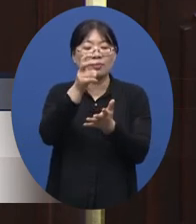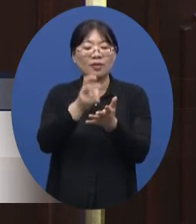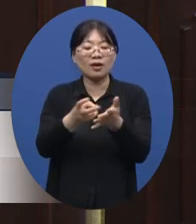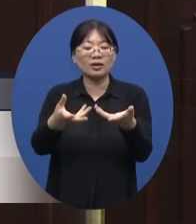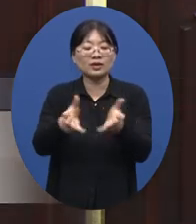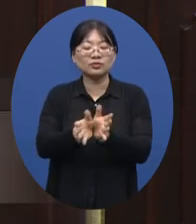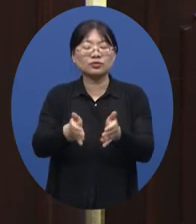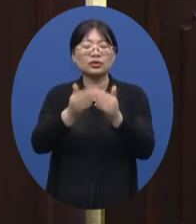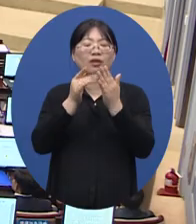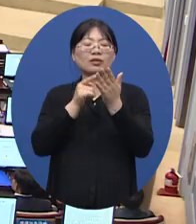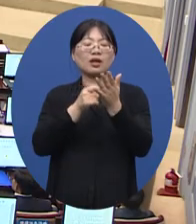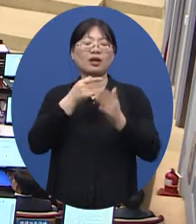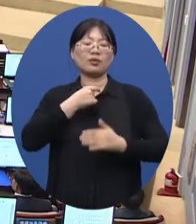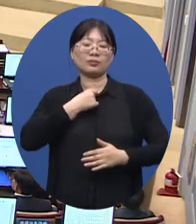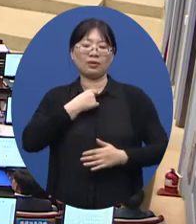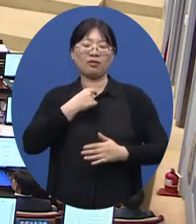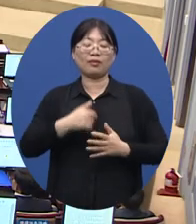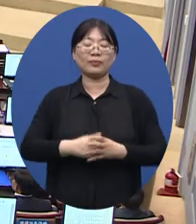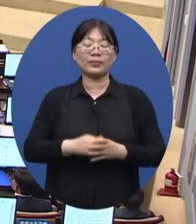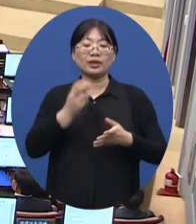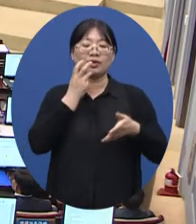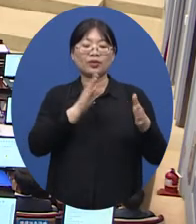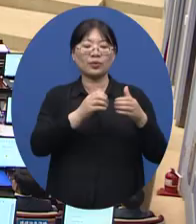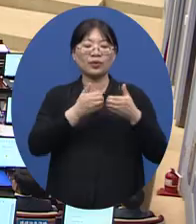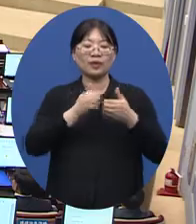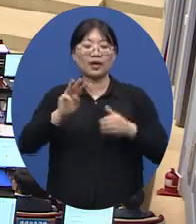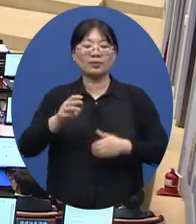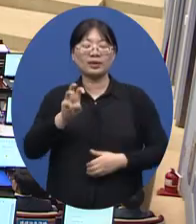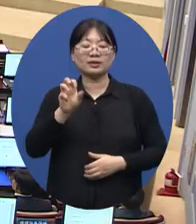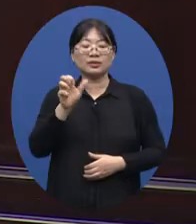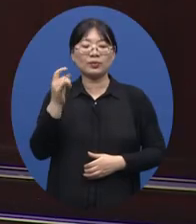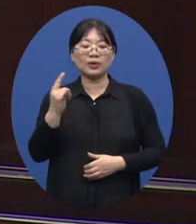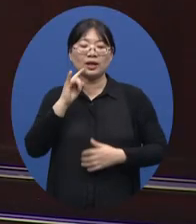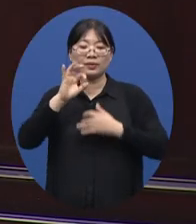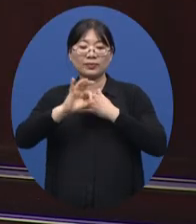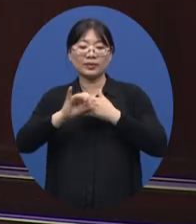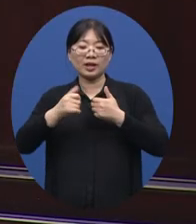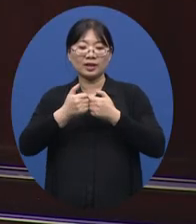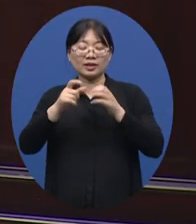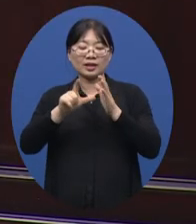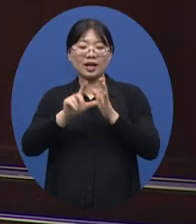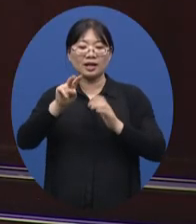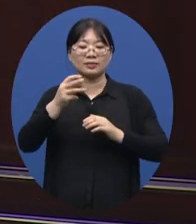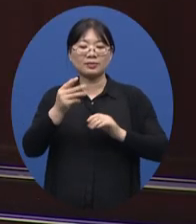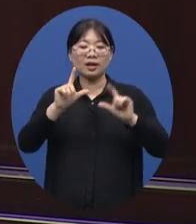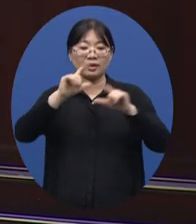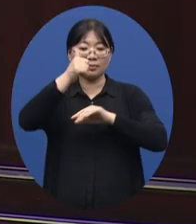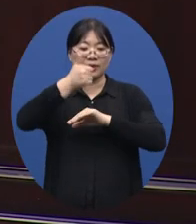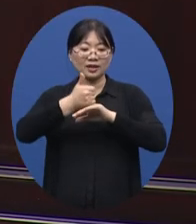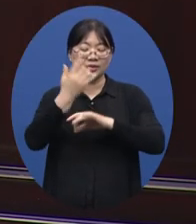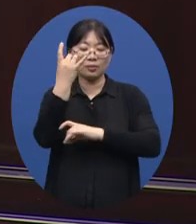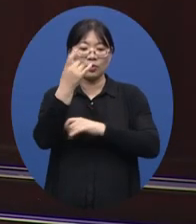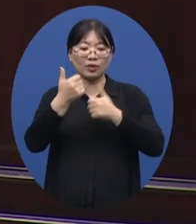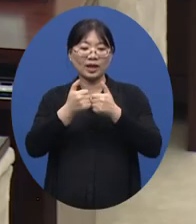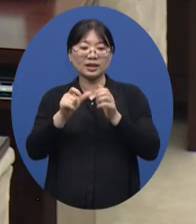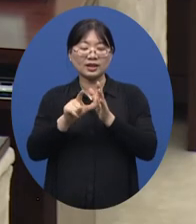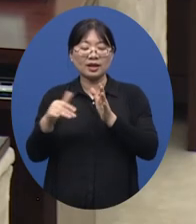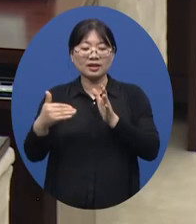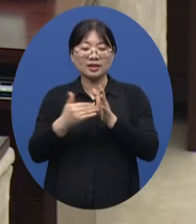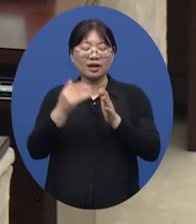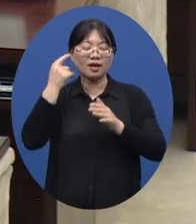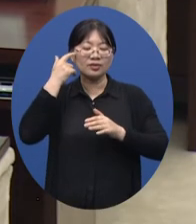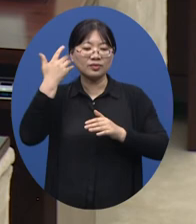제안하고자 합니다 경기도의회 제 335회 임시회 는 오는 28일 마지막 고뇌 2까지 보정